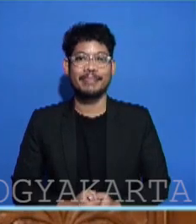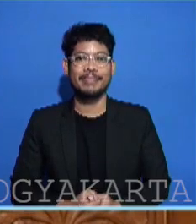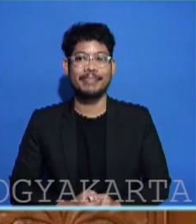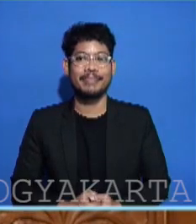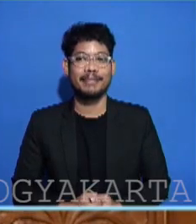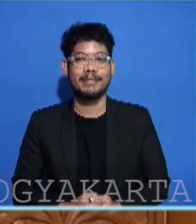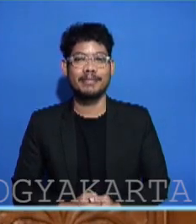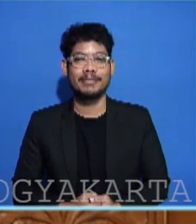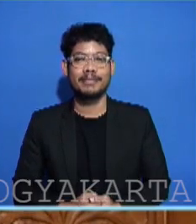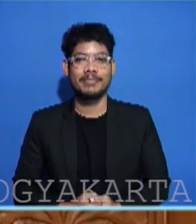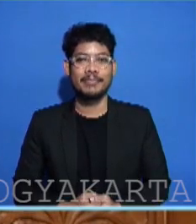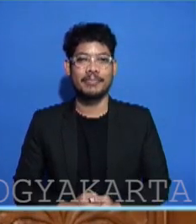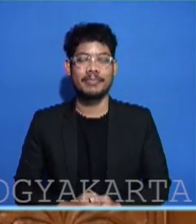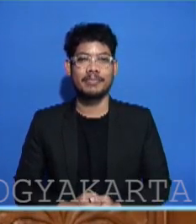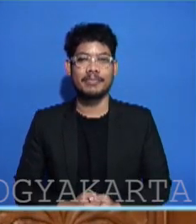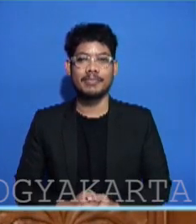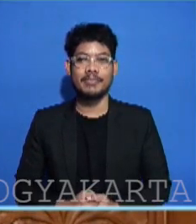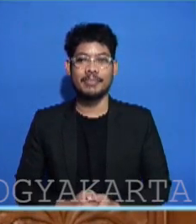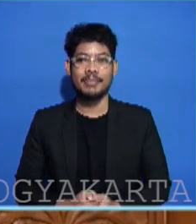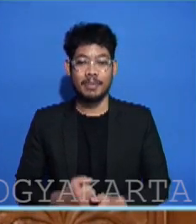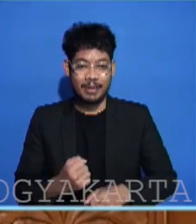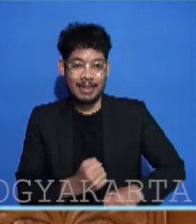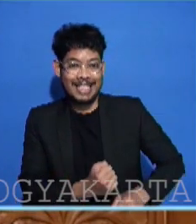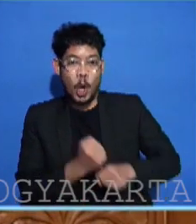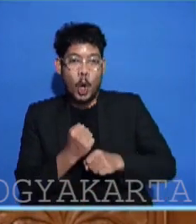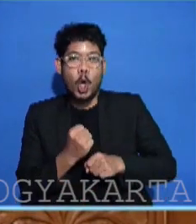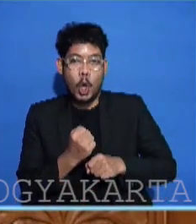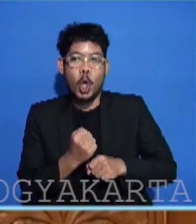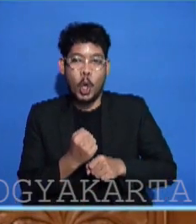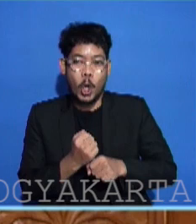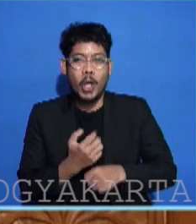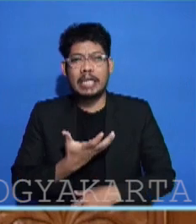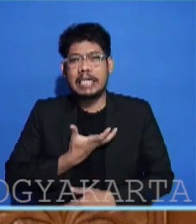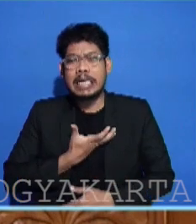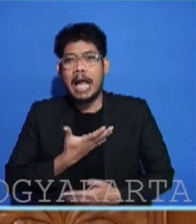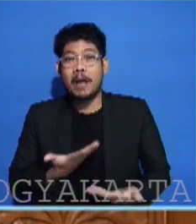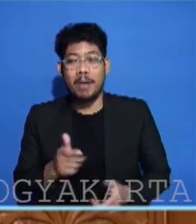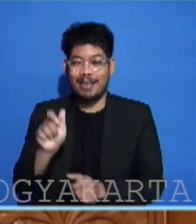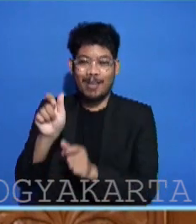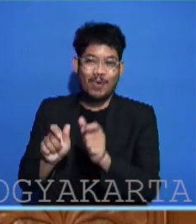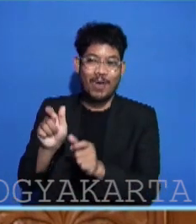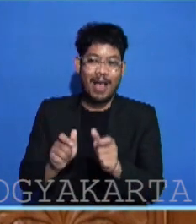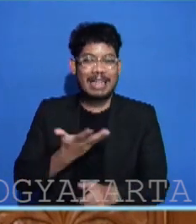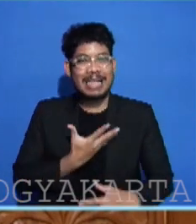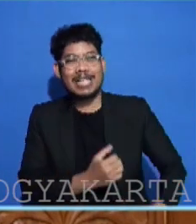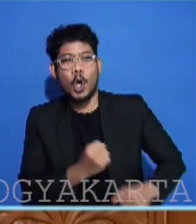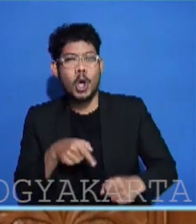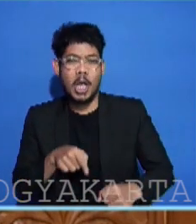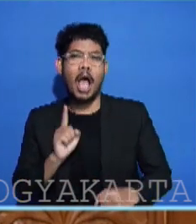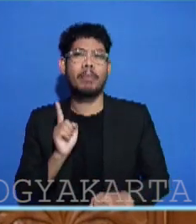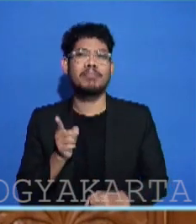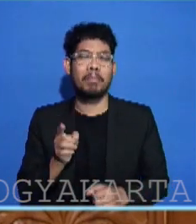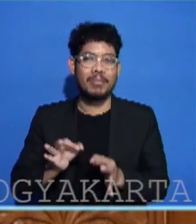para pemirsa long utawi telo pendem meniko kata dipun warga masyarakat minangka kanggeh alternatif